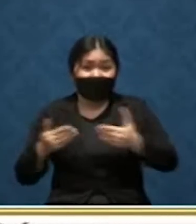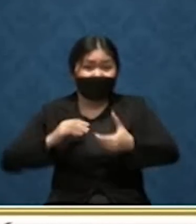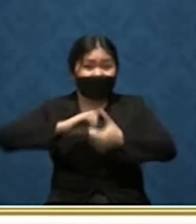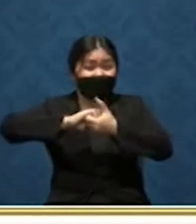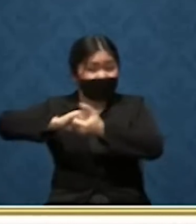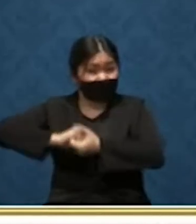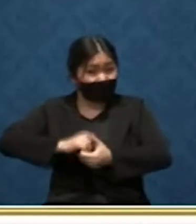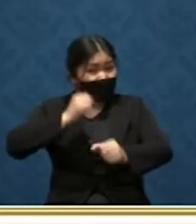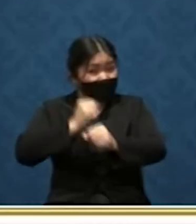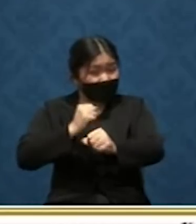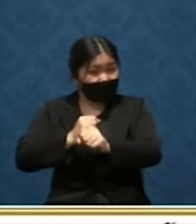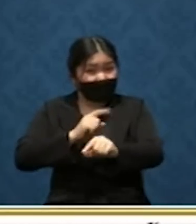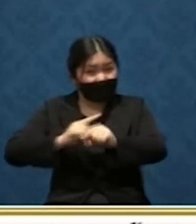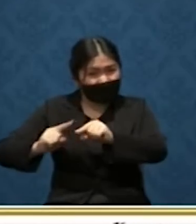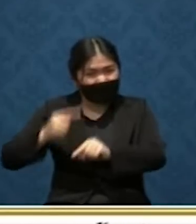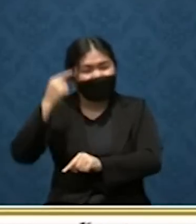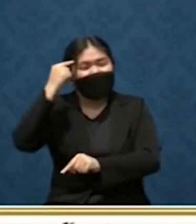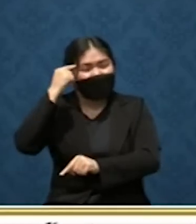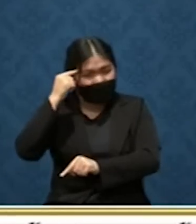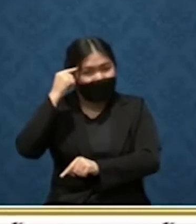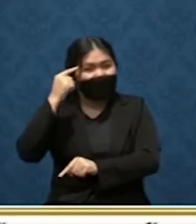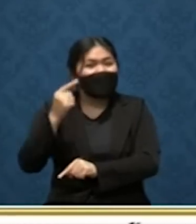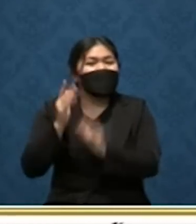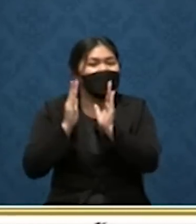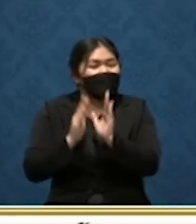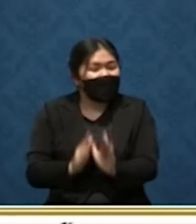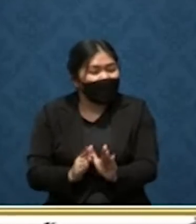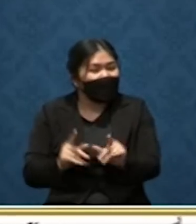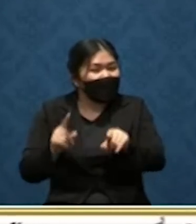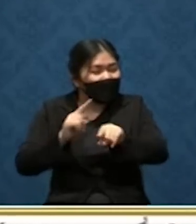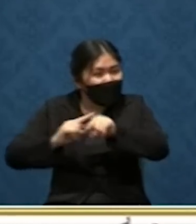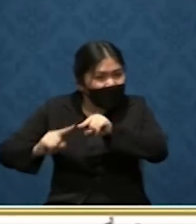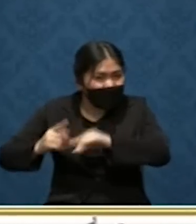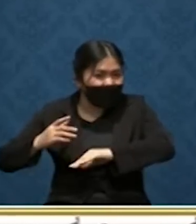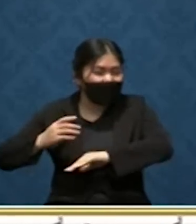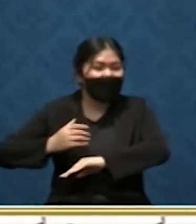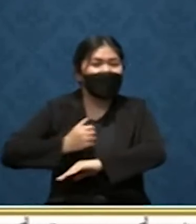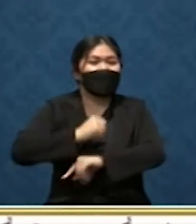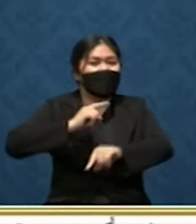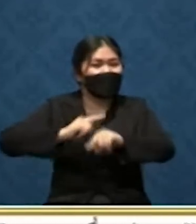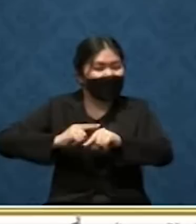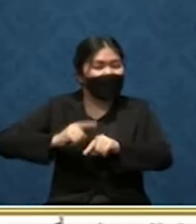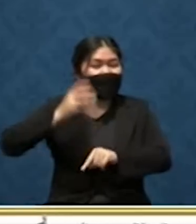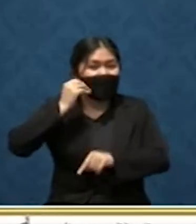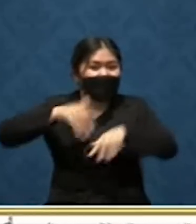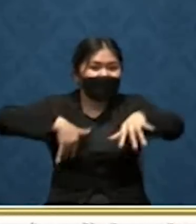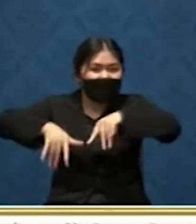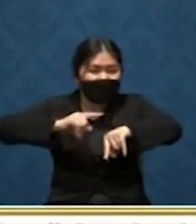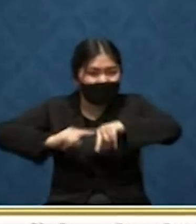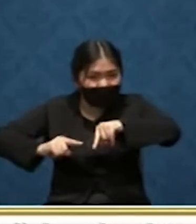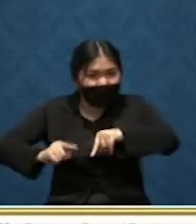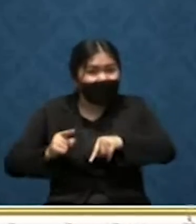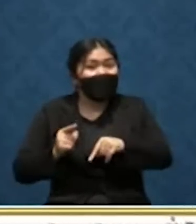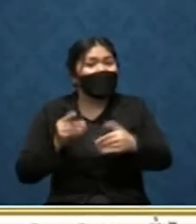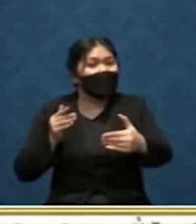้โดยแอบอ้างสร้างภาพว่ามีแกดีสนิกับผู้มีอำนาจในบ้านเมืองคนประเภท